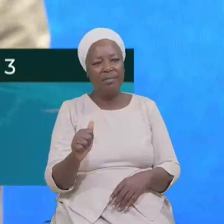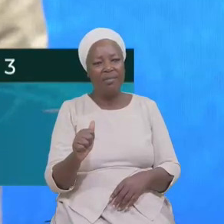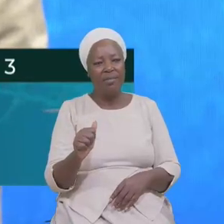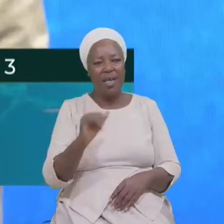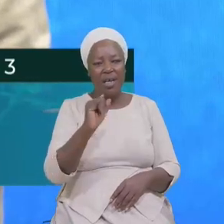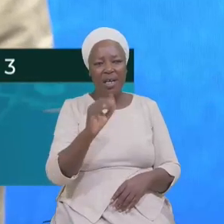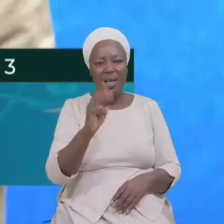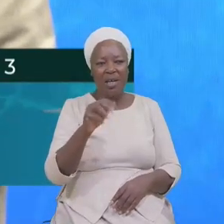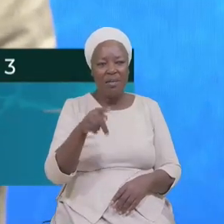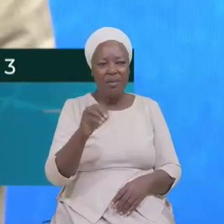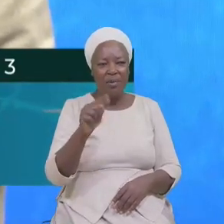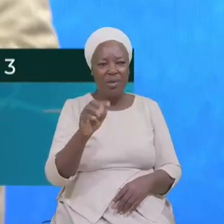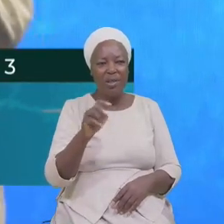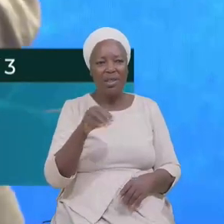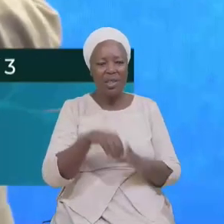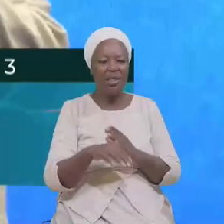impotent des pieds,